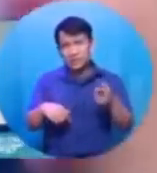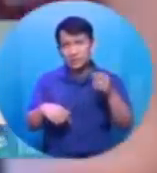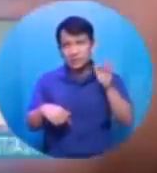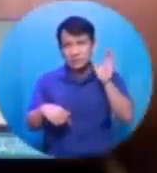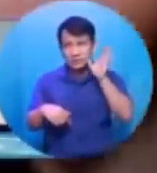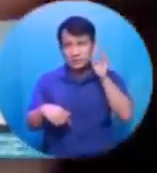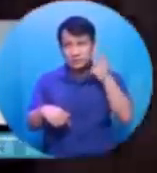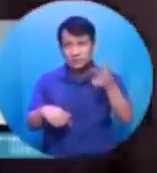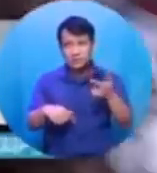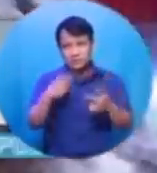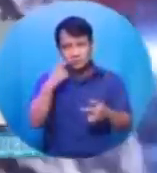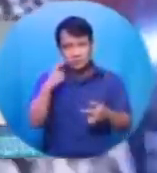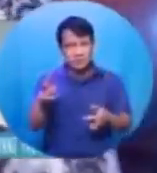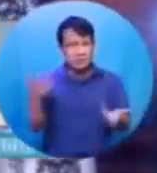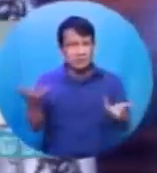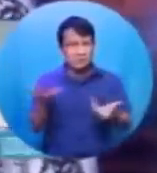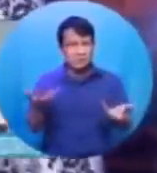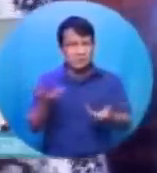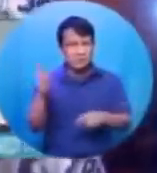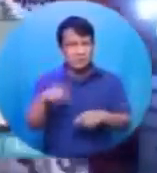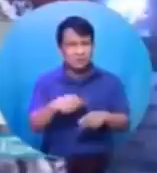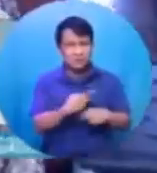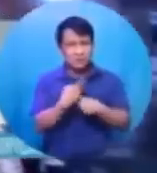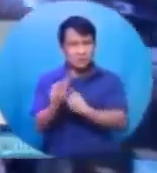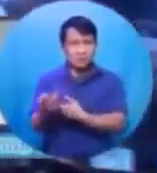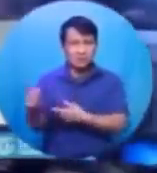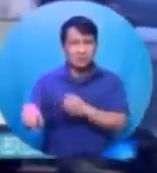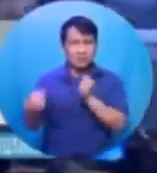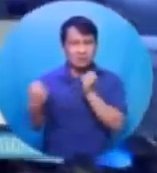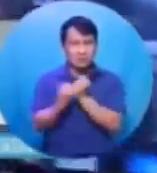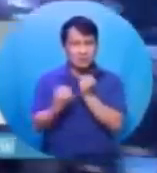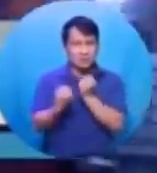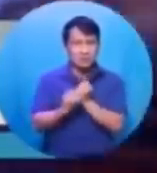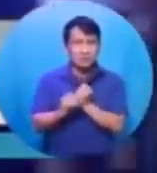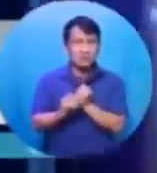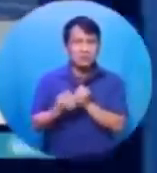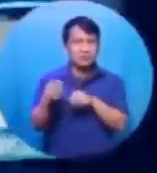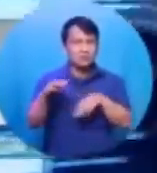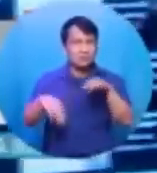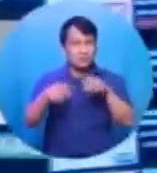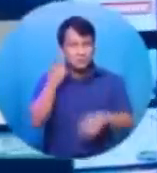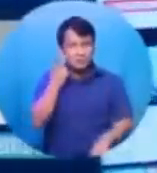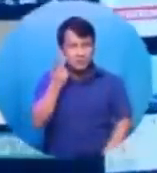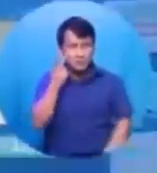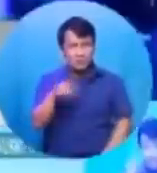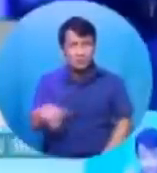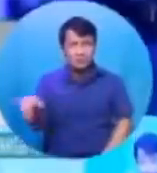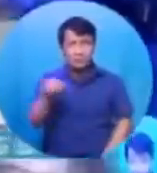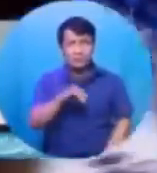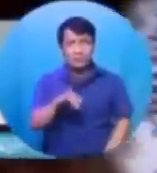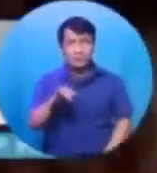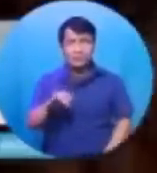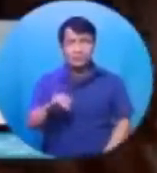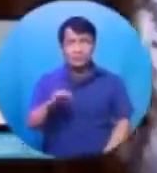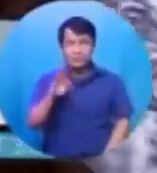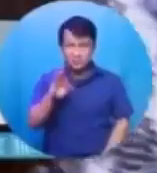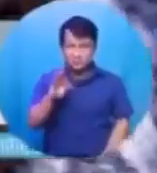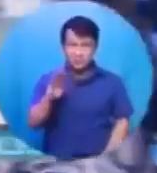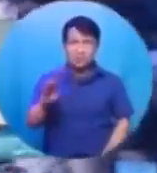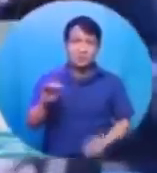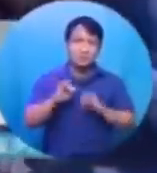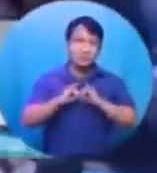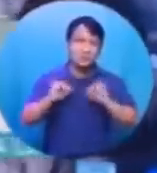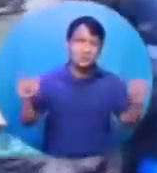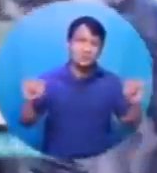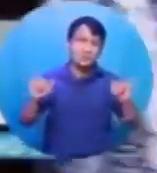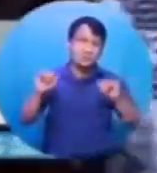Mary Grace Rojas, ay sus, ayaw niya lang ibigay yung bata para mabigyan siya ng sustento. Puro ganun yung nakita natin, Idol Rafi, ha? Pupunta pa tayong FB. Ganun din yung